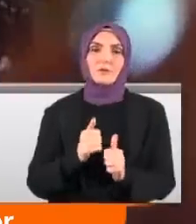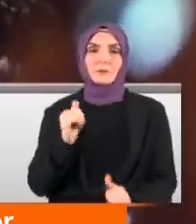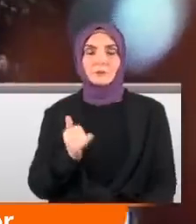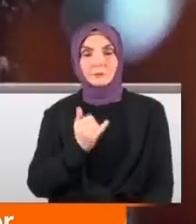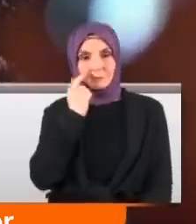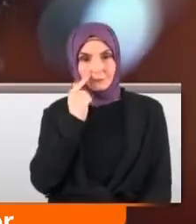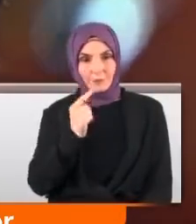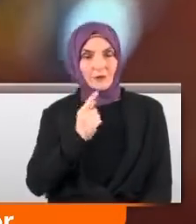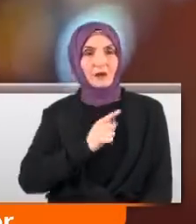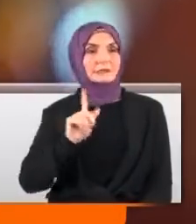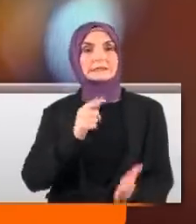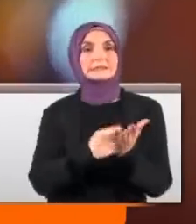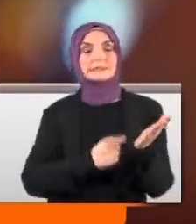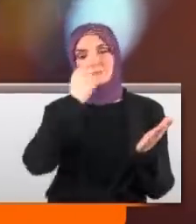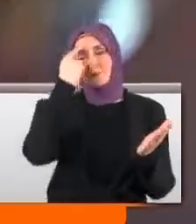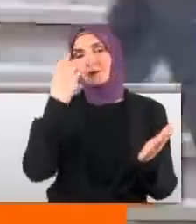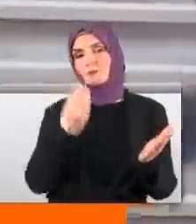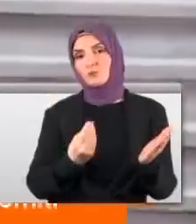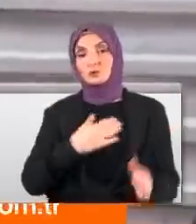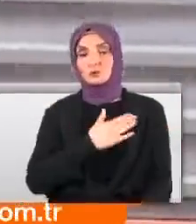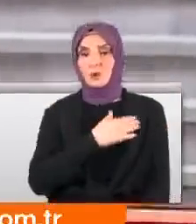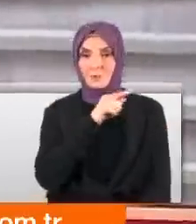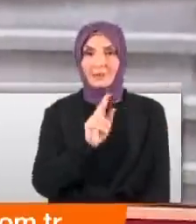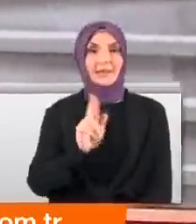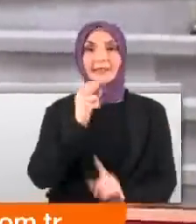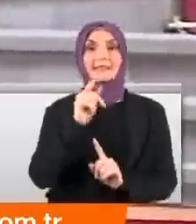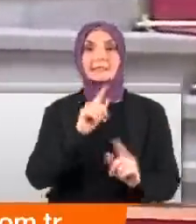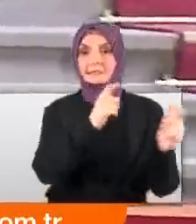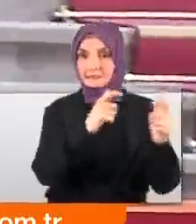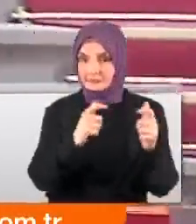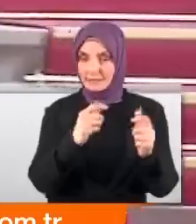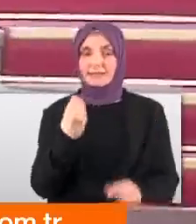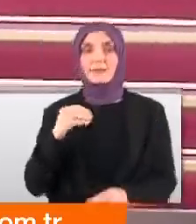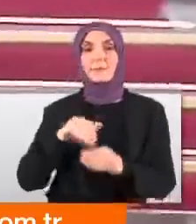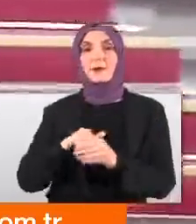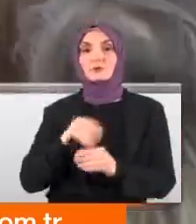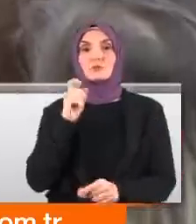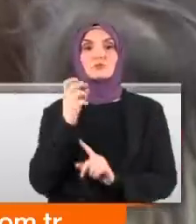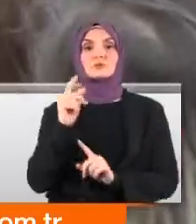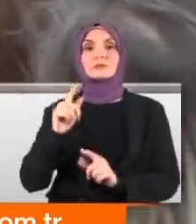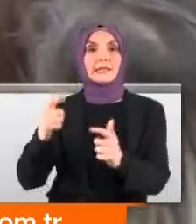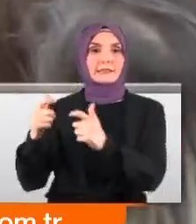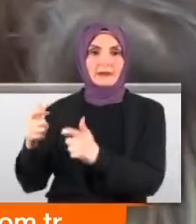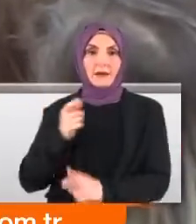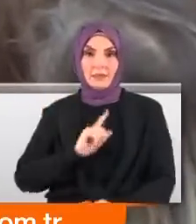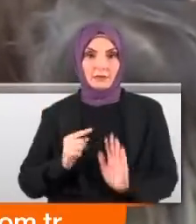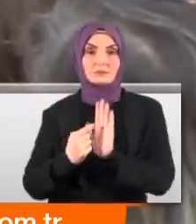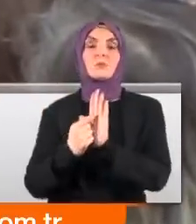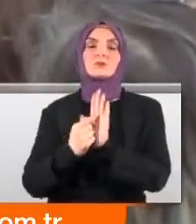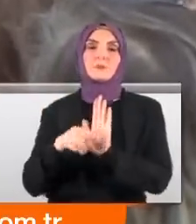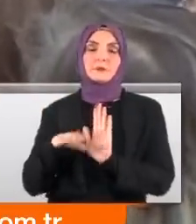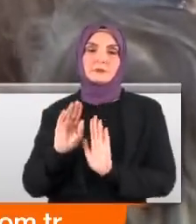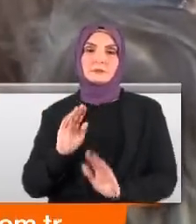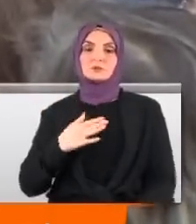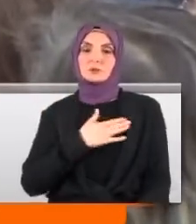aday listeleri belirlendi. CHP 7 ilde, İYİ Parti ise 9 ilde aday çıkarmadı. 15-16 civarında ilde Cumhuriyet